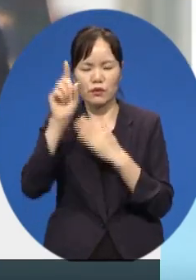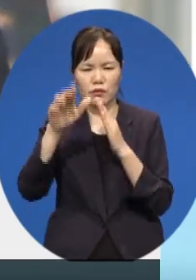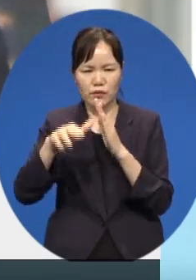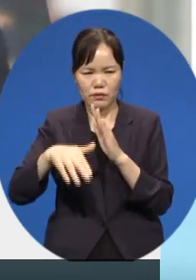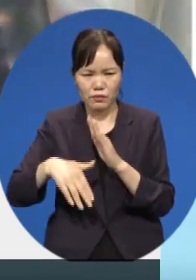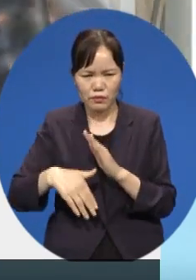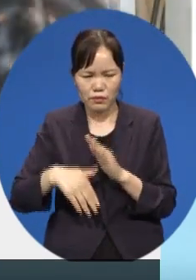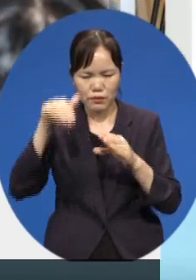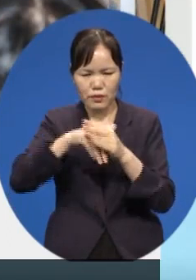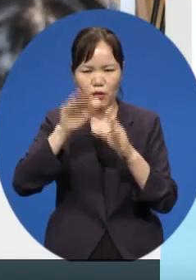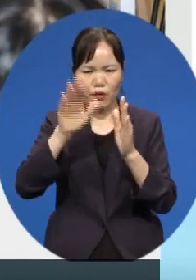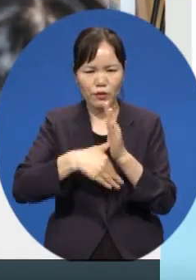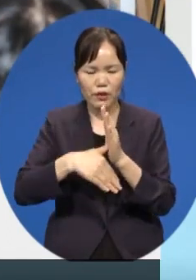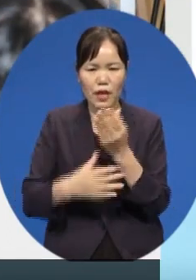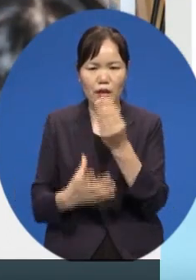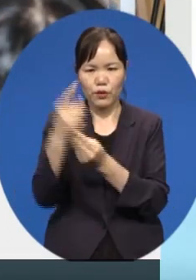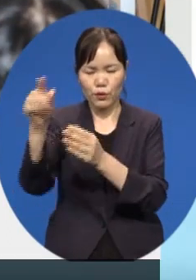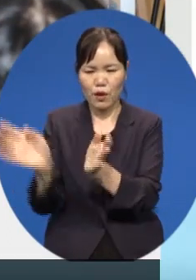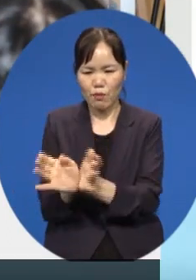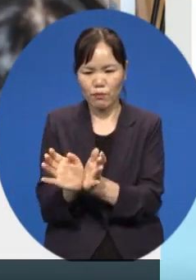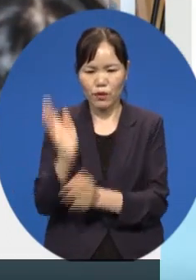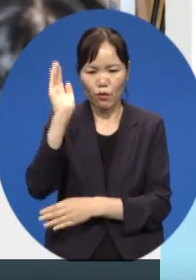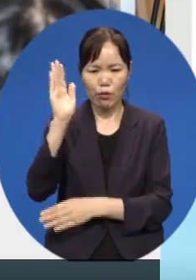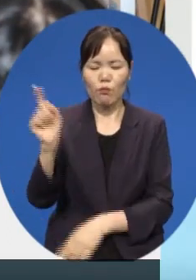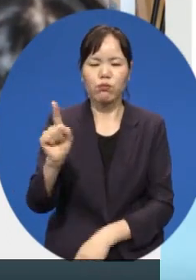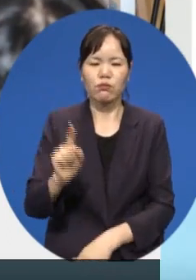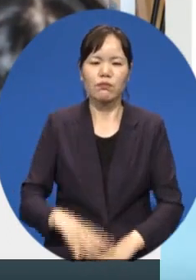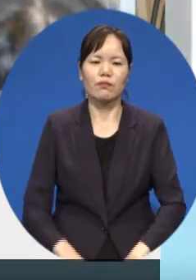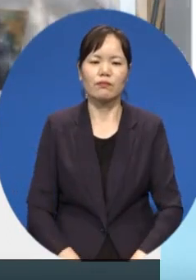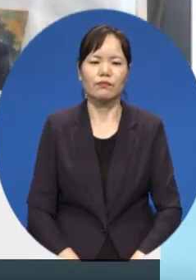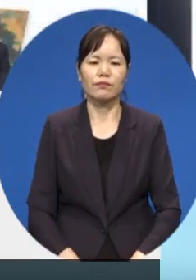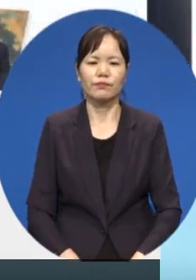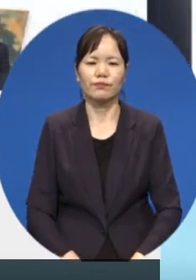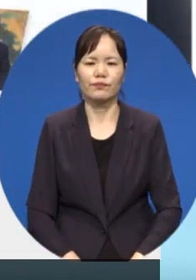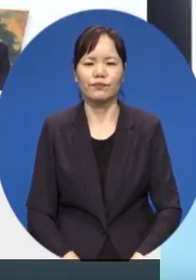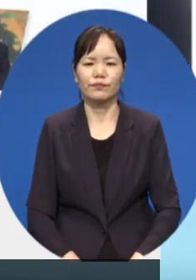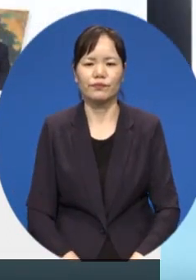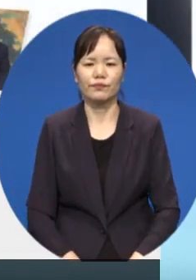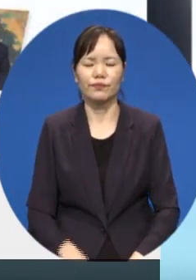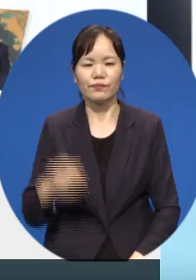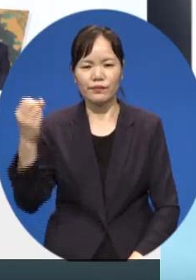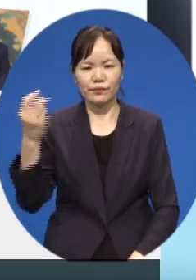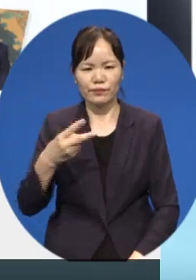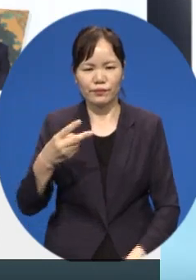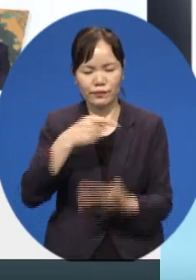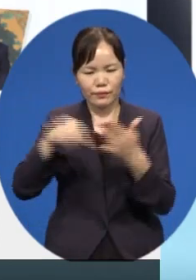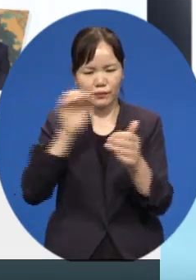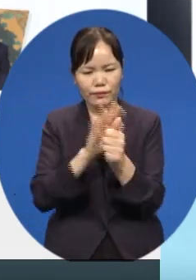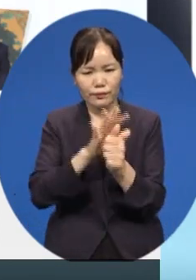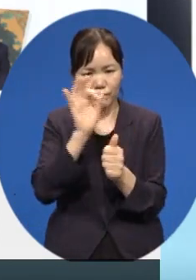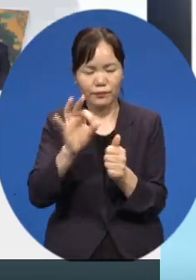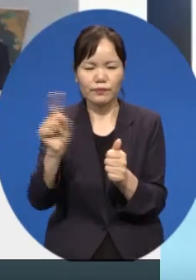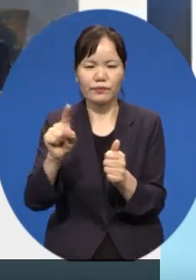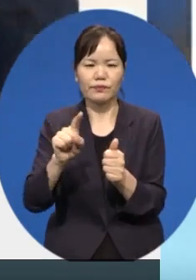당시에 통합당인가요? 그 통합당은 도대체 무슨 당이냐. 네. 이렇게 되물을 수밖에 없어요. 자, 그리고 재난지원금이라고 하는 게